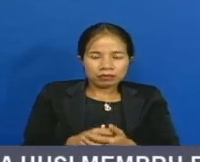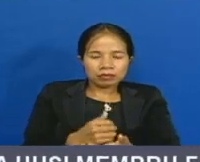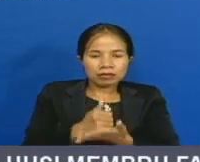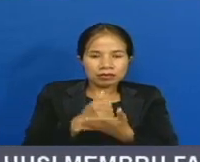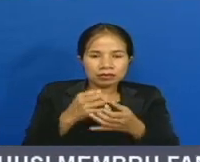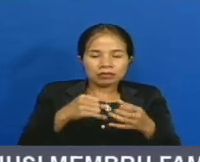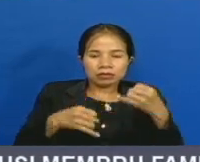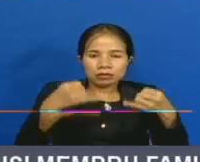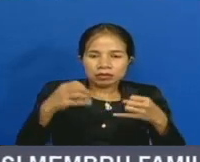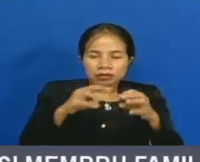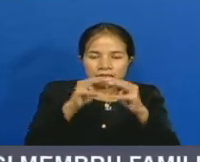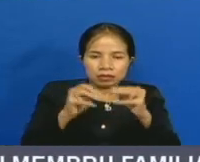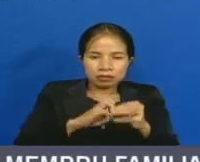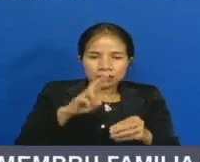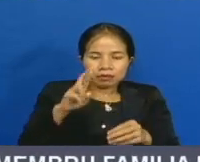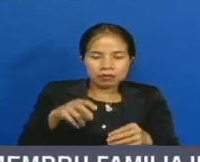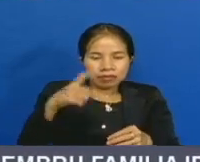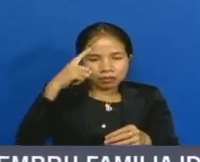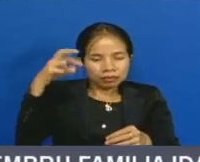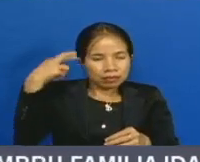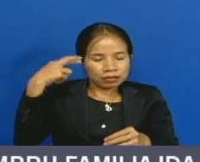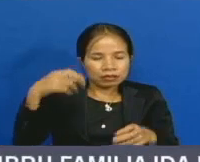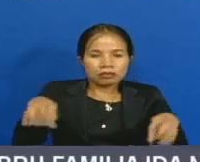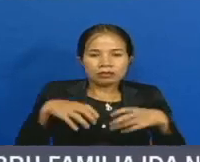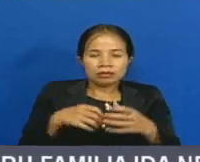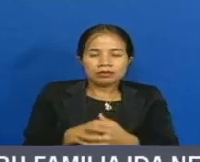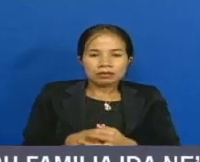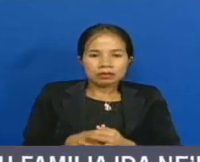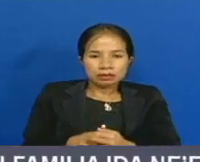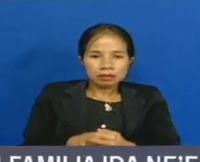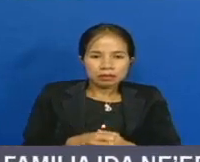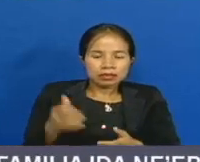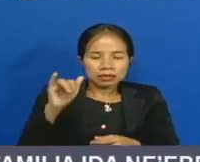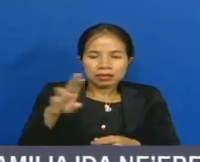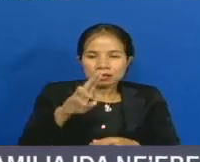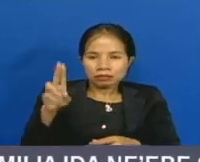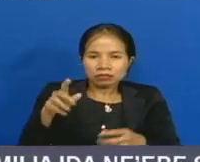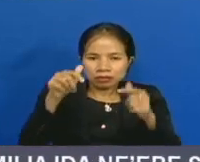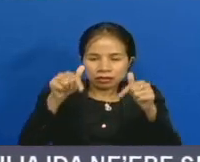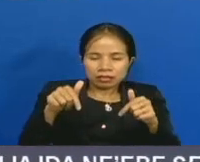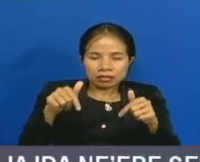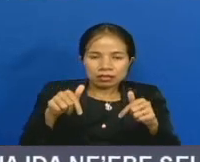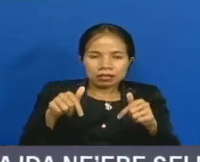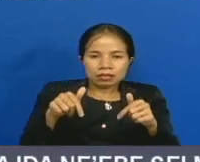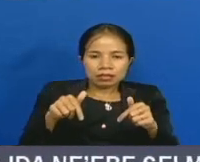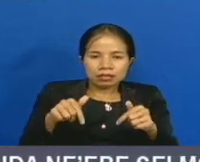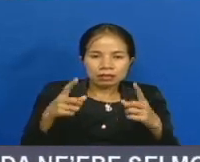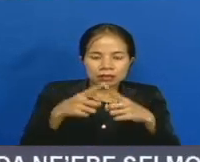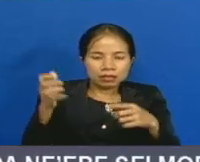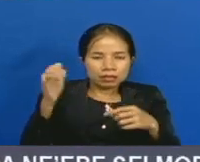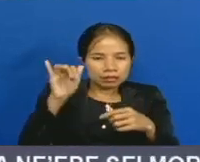e município Hermera. A razão tamba sistema na vema ka sira utilize hene, ba sira